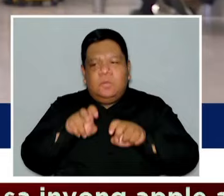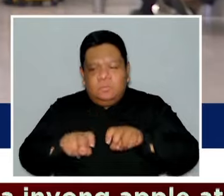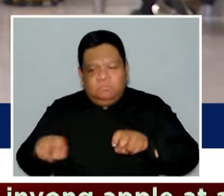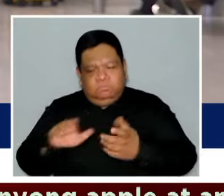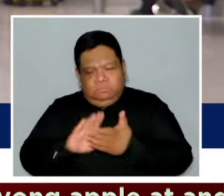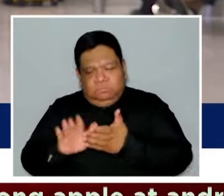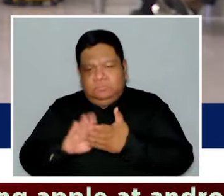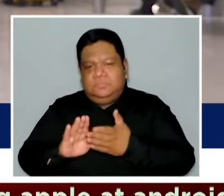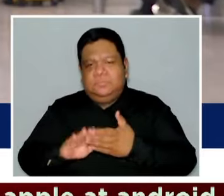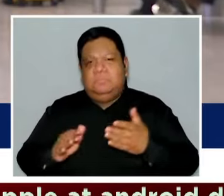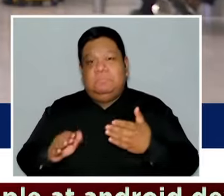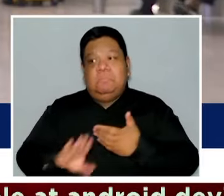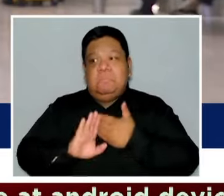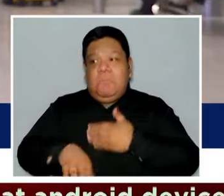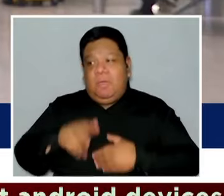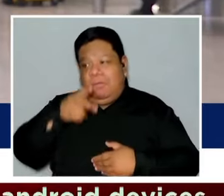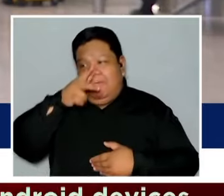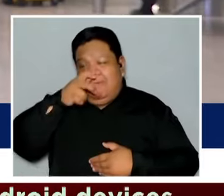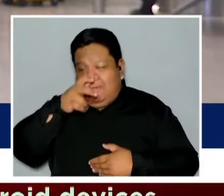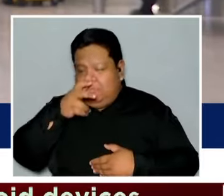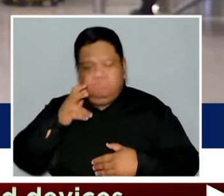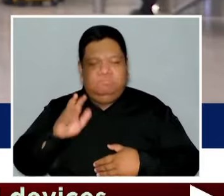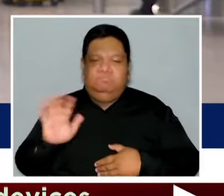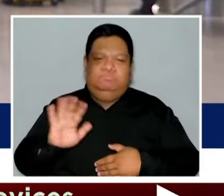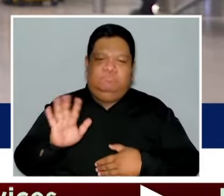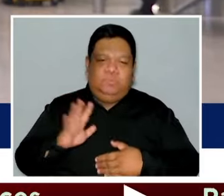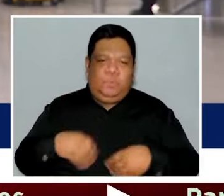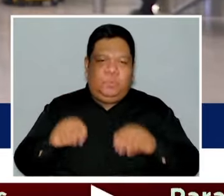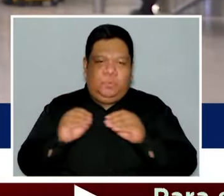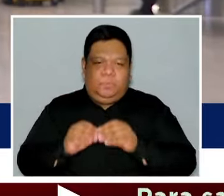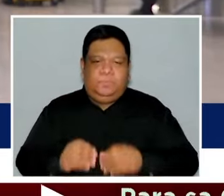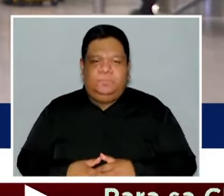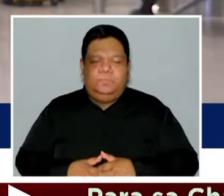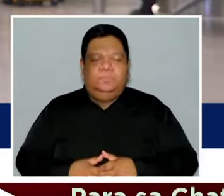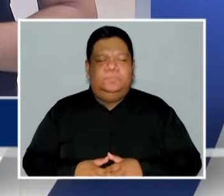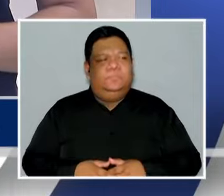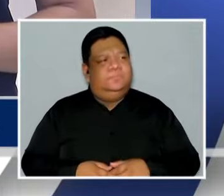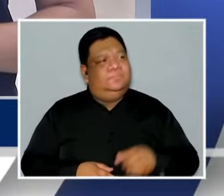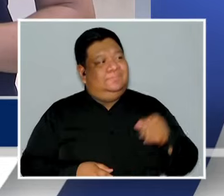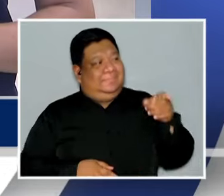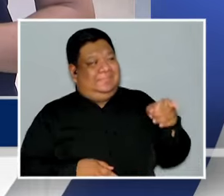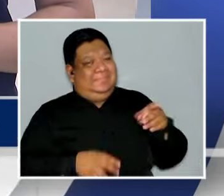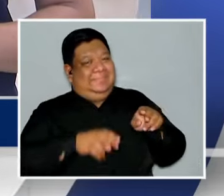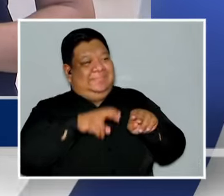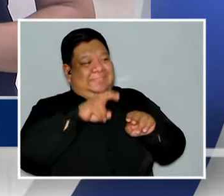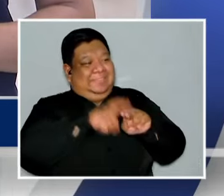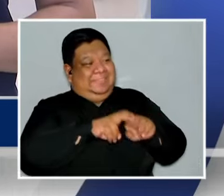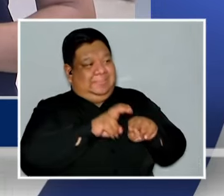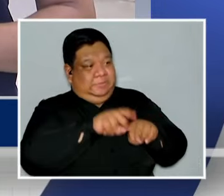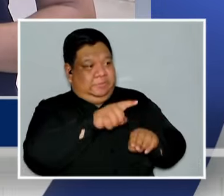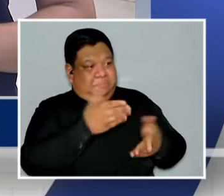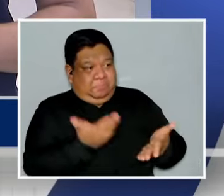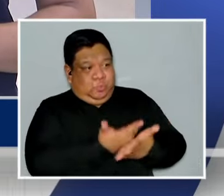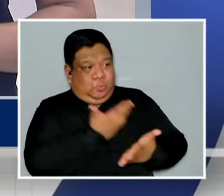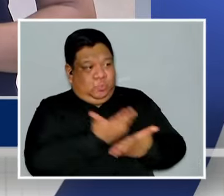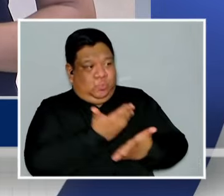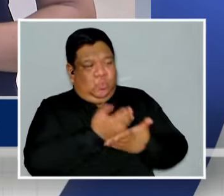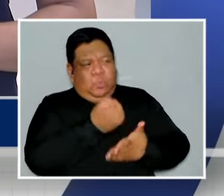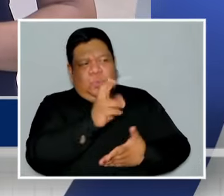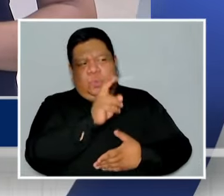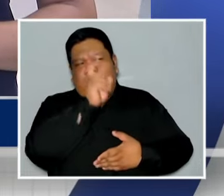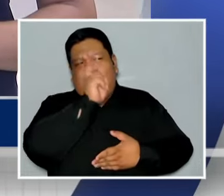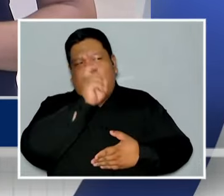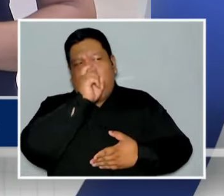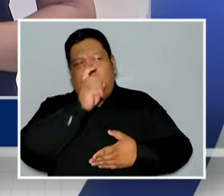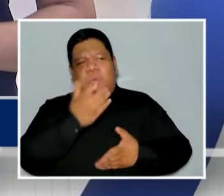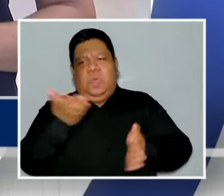bumalik yung surot na hindi pa alam kung saan ang galing. Yung bang upuan dyan nakita namin ay bago bang upuan yan o mga dati na inalis lang